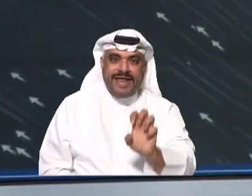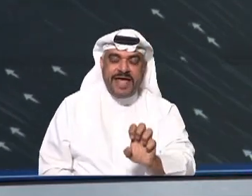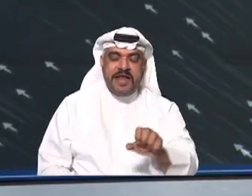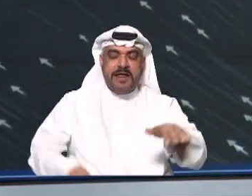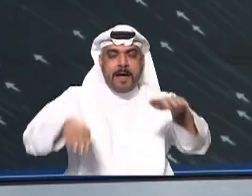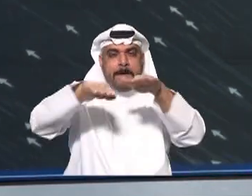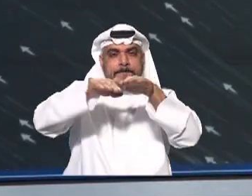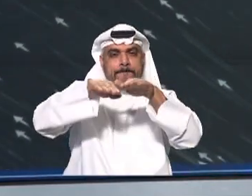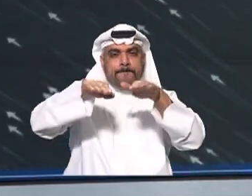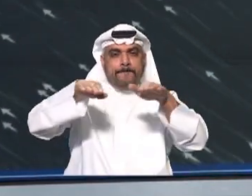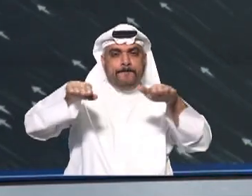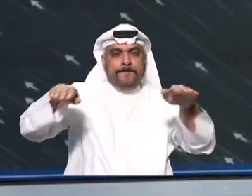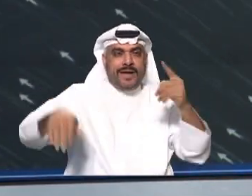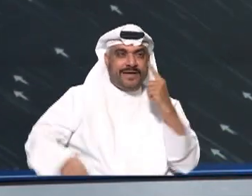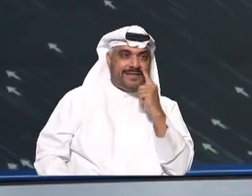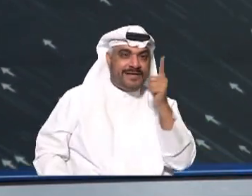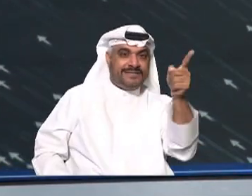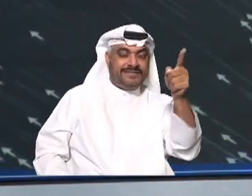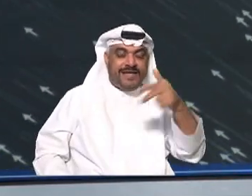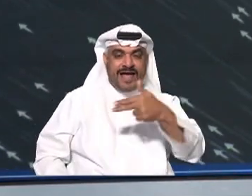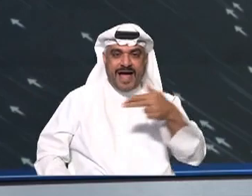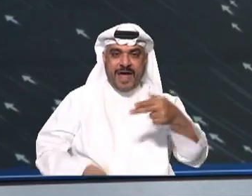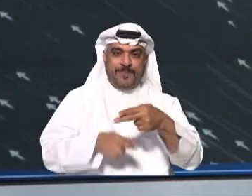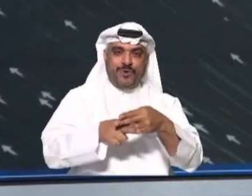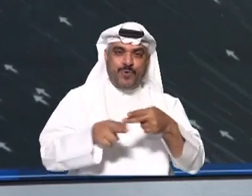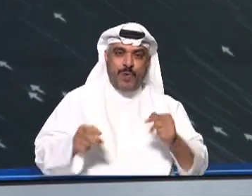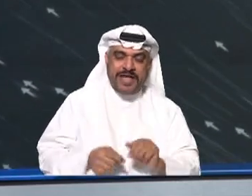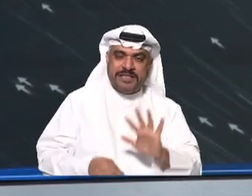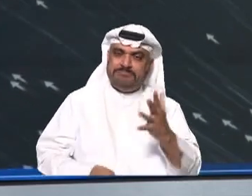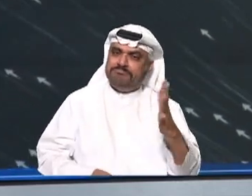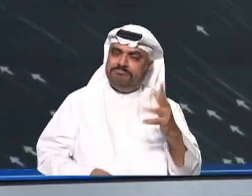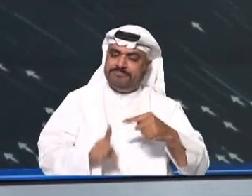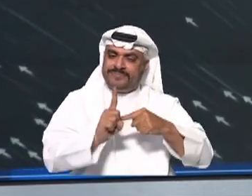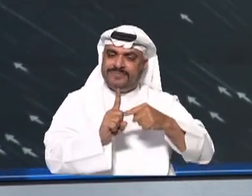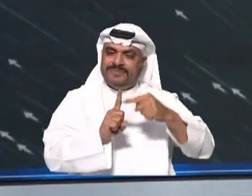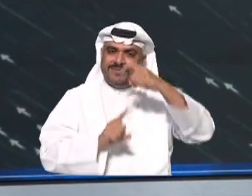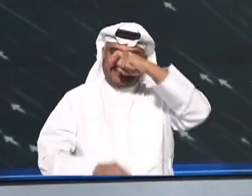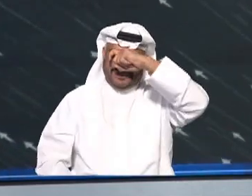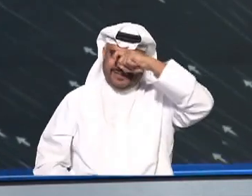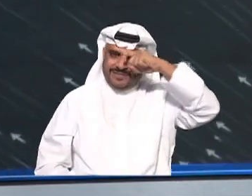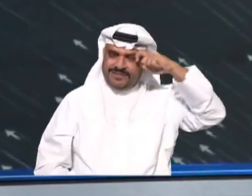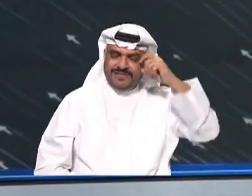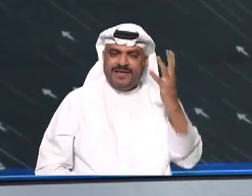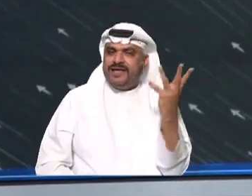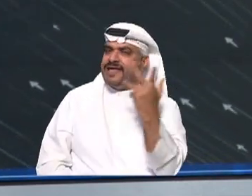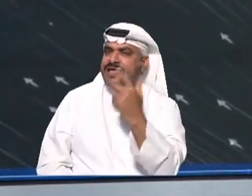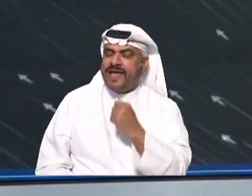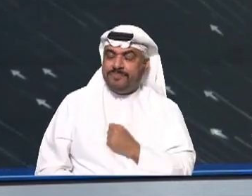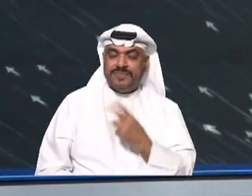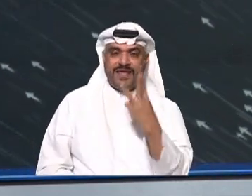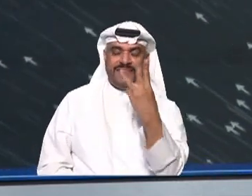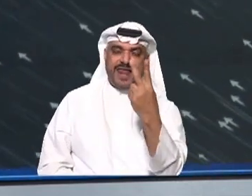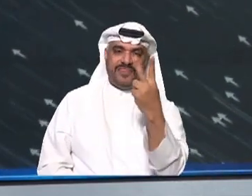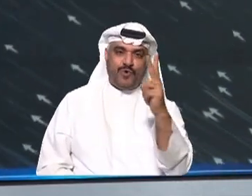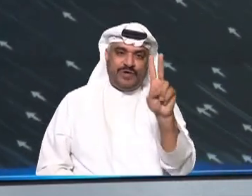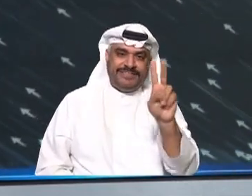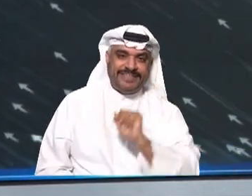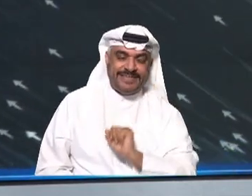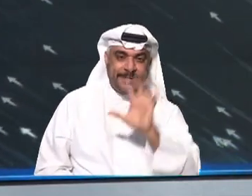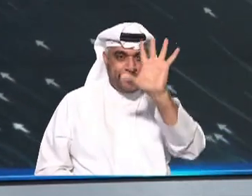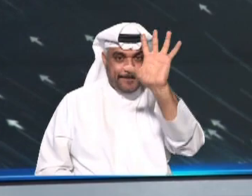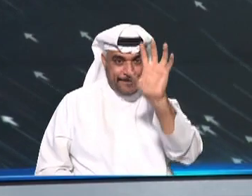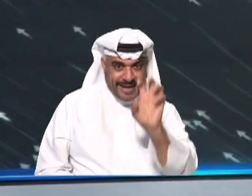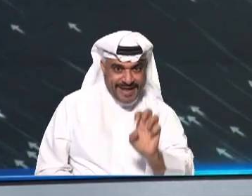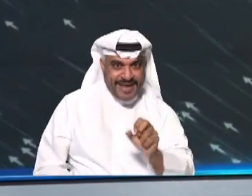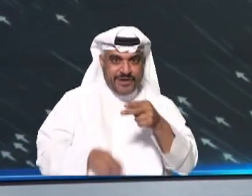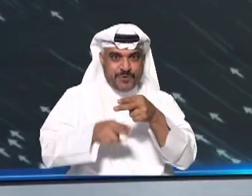معتدلة خاصة على المناطق الغربية من البلاد، متوقع أن تصل درجة الحرارة في منطقة شقاي وسالمي 23 درجة مئوية